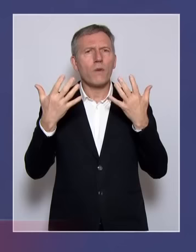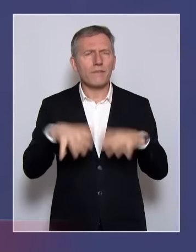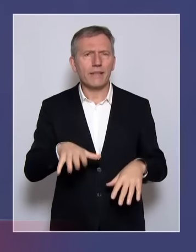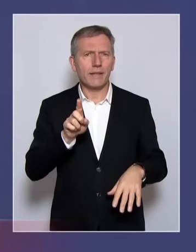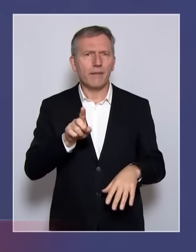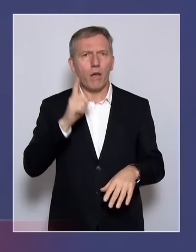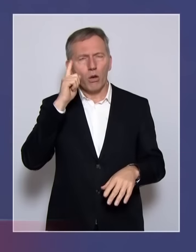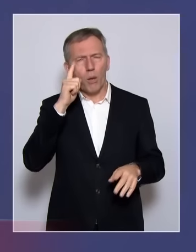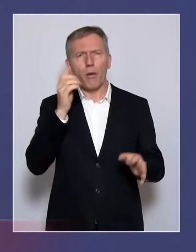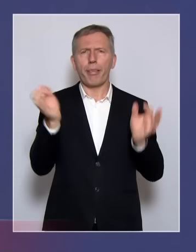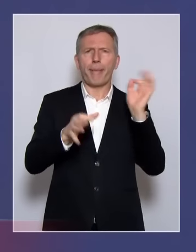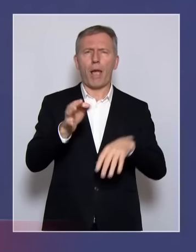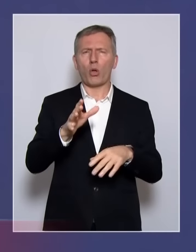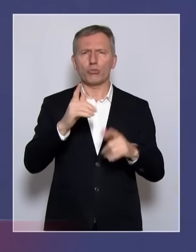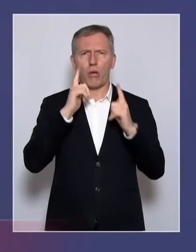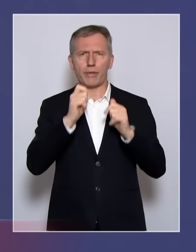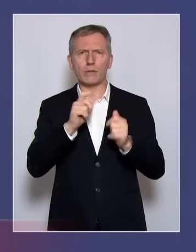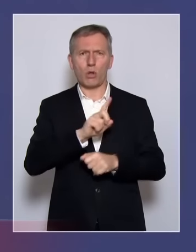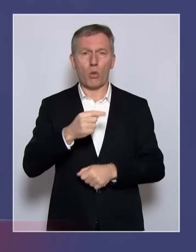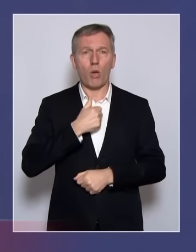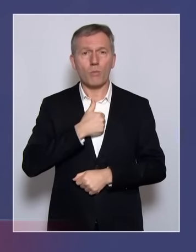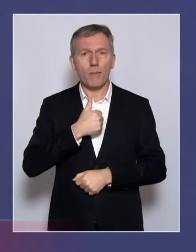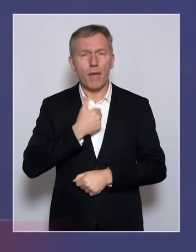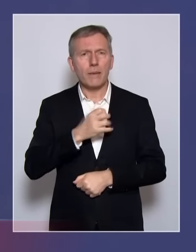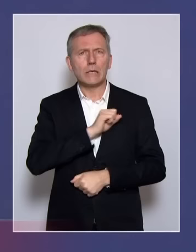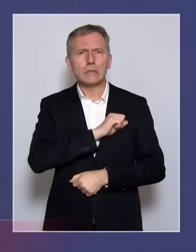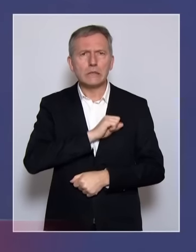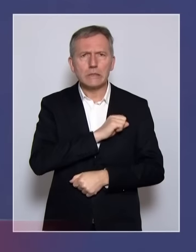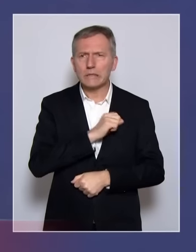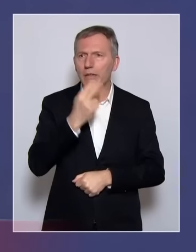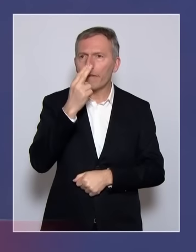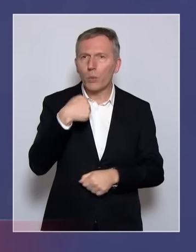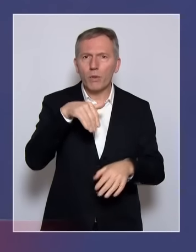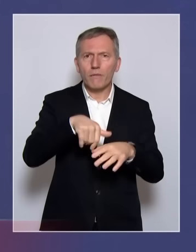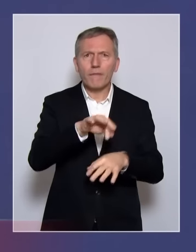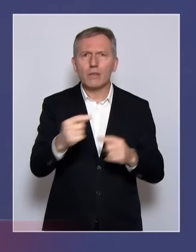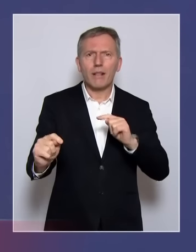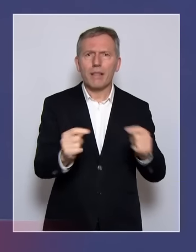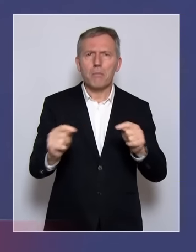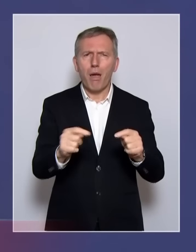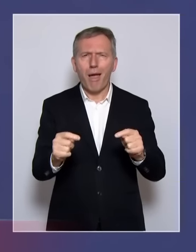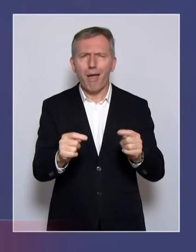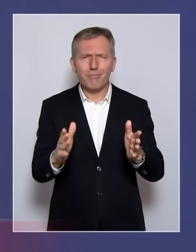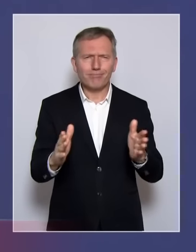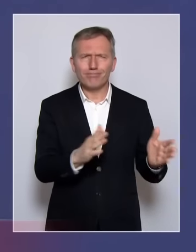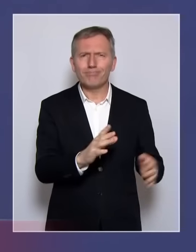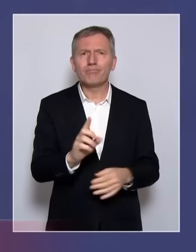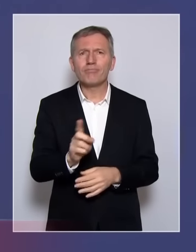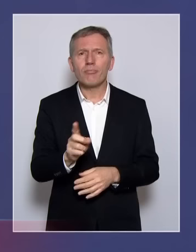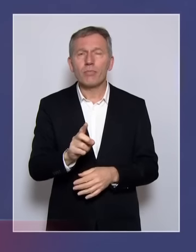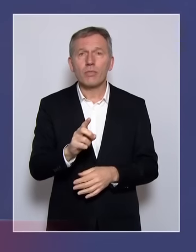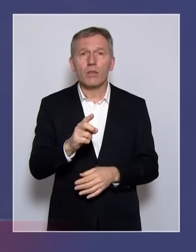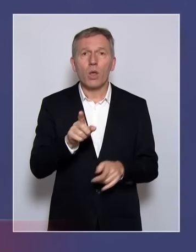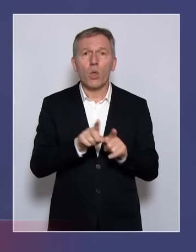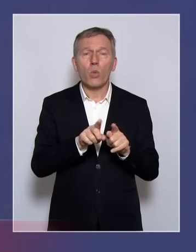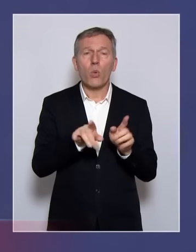à aucune démagogie. Je suis chagrin de ce que j'ai pu voir y compris dans le débat français ces dernières semaines. Il ne pas